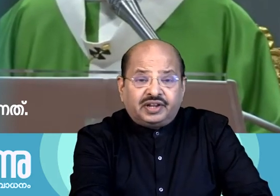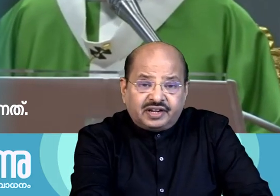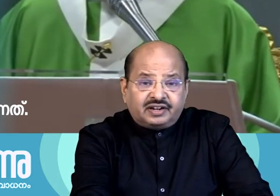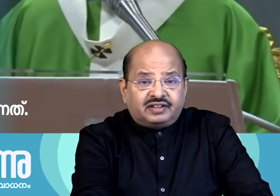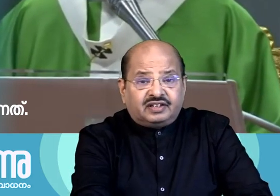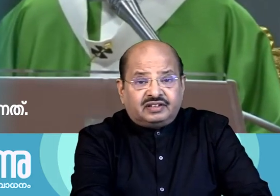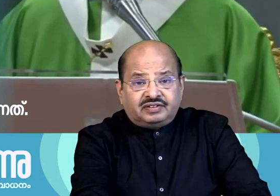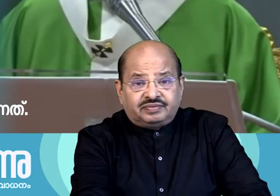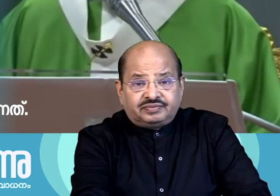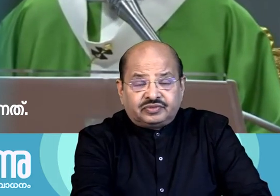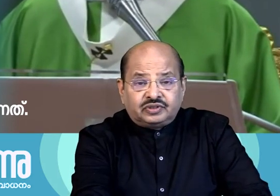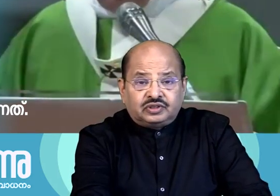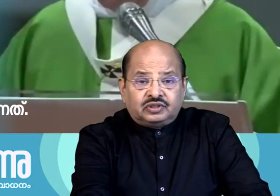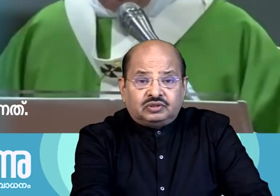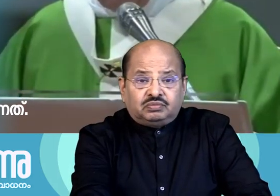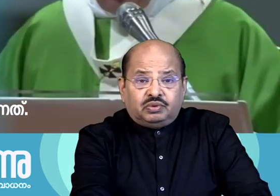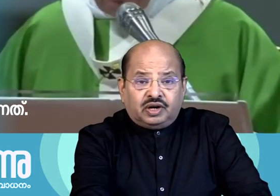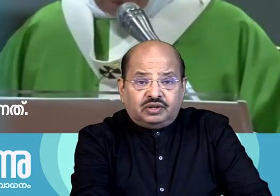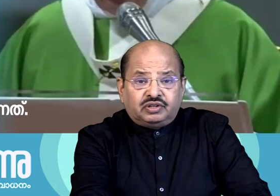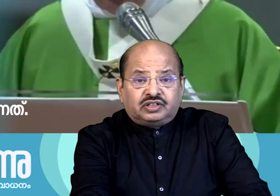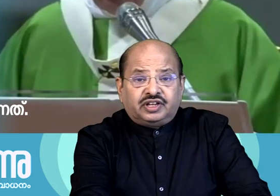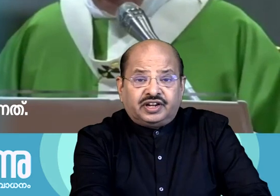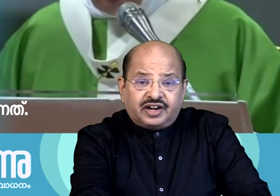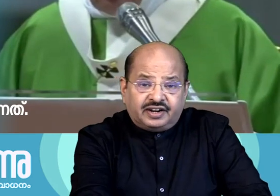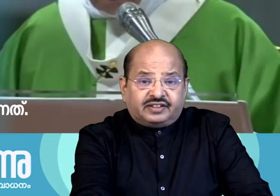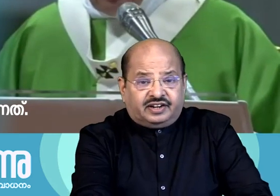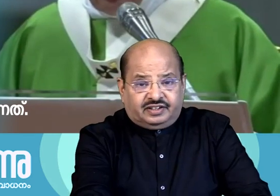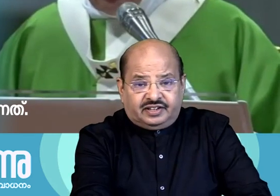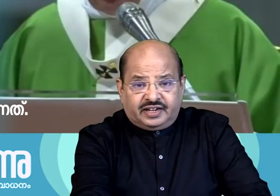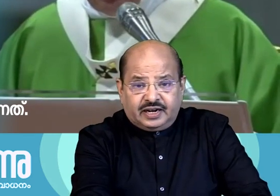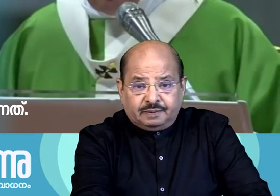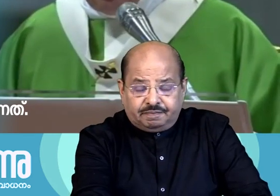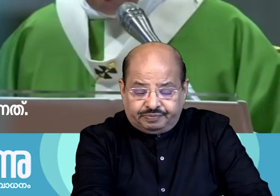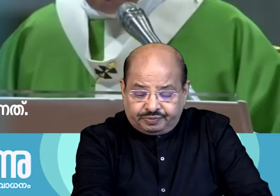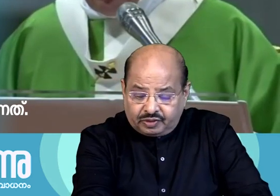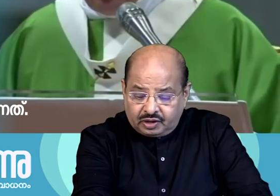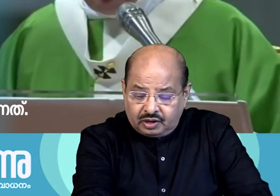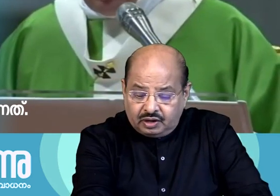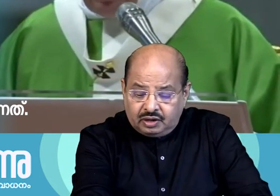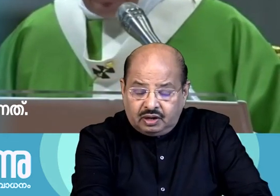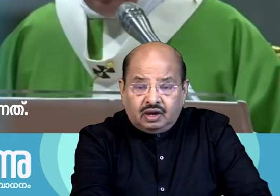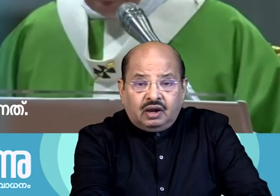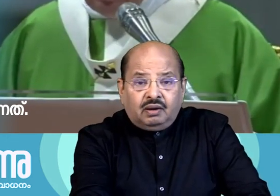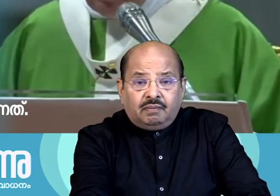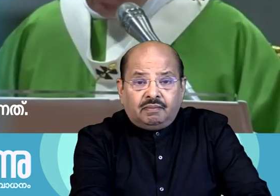ഞാങ്ങണ ഒടിക്കരുത്, പുകയുന്ന തിരിക്കെടുത്തരുത് എന്നെല്ലാം.